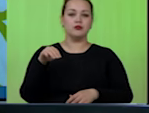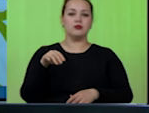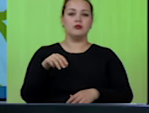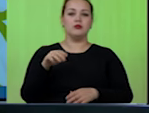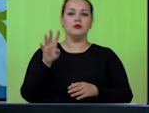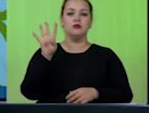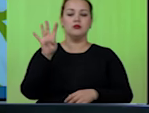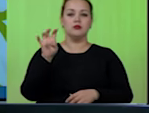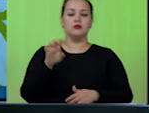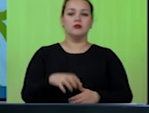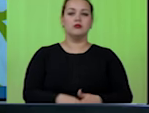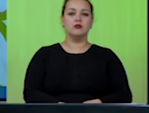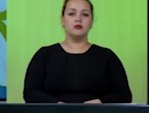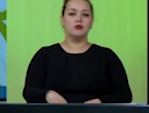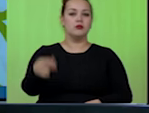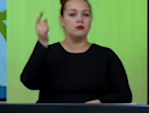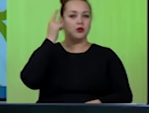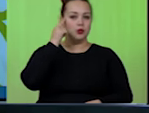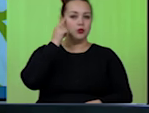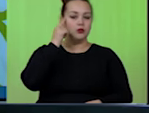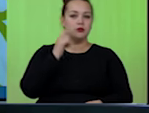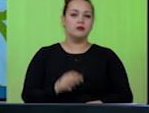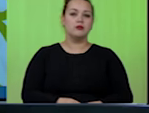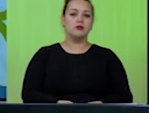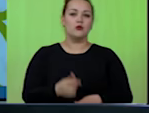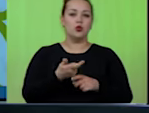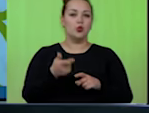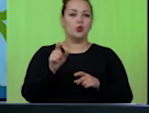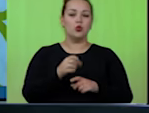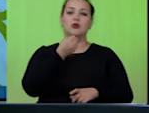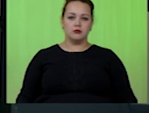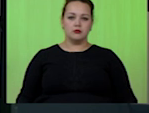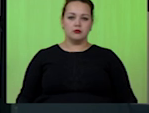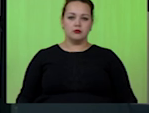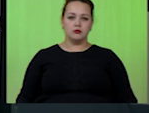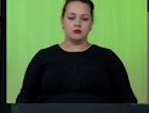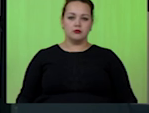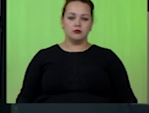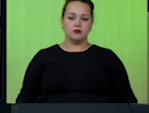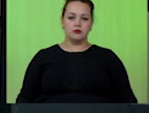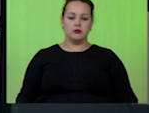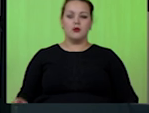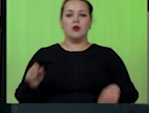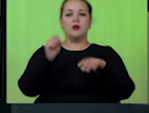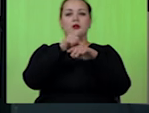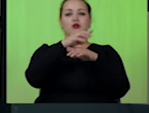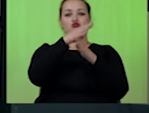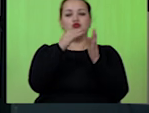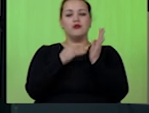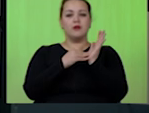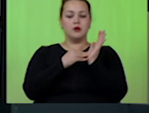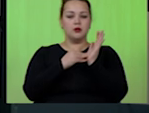98 400. Вы подумали? Очень хорошо. Задание 19.